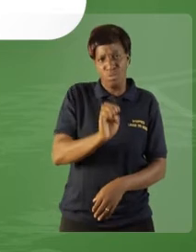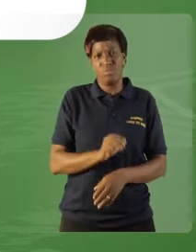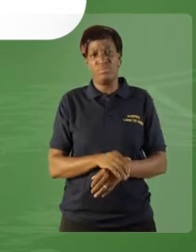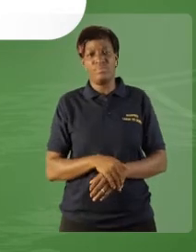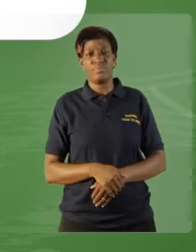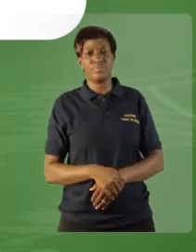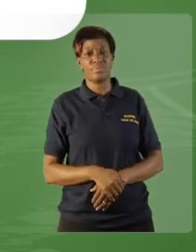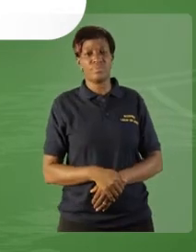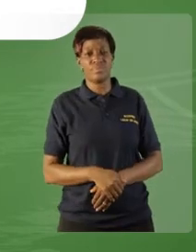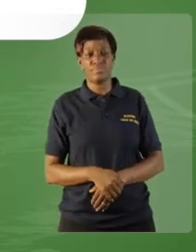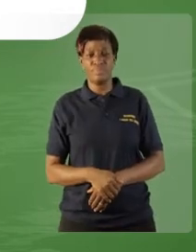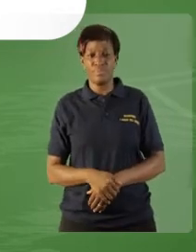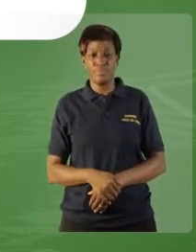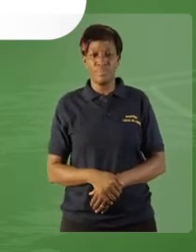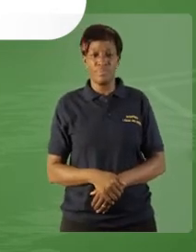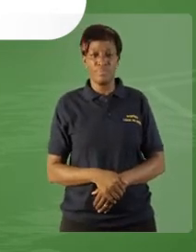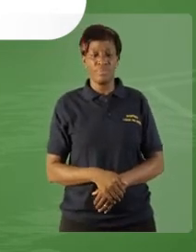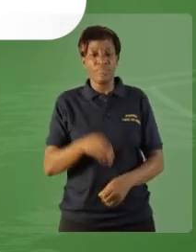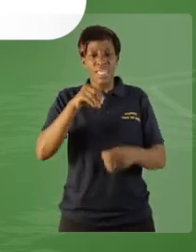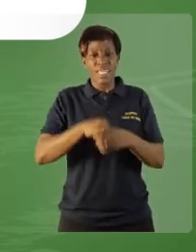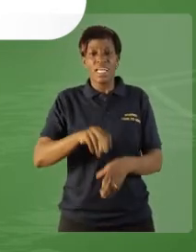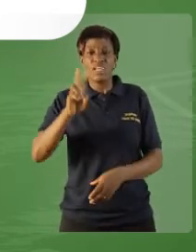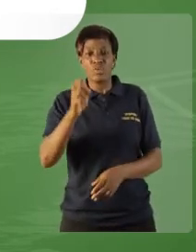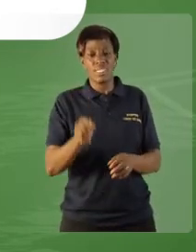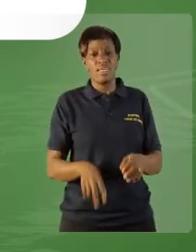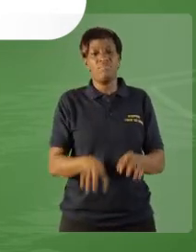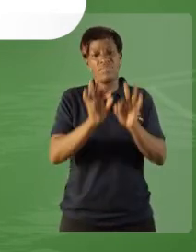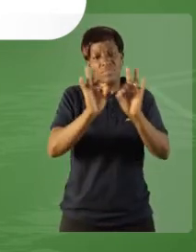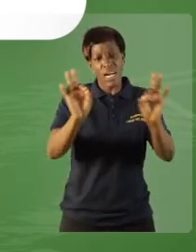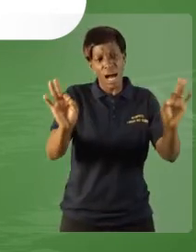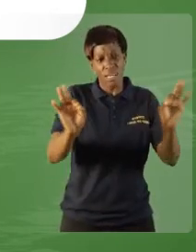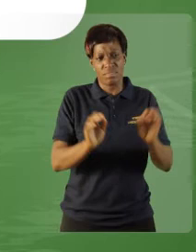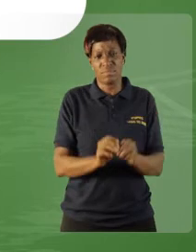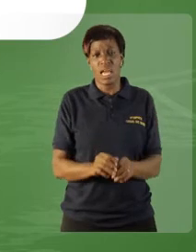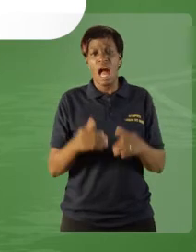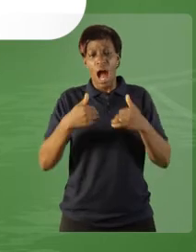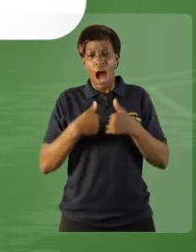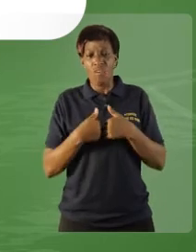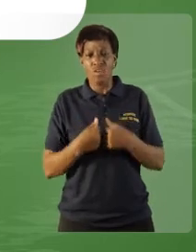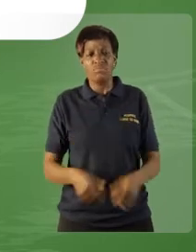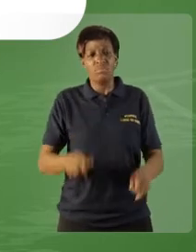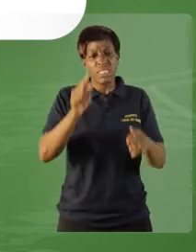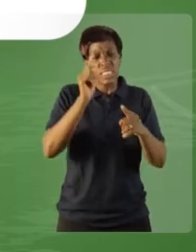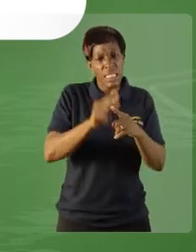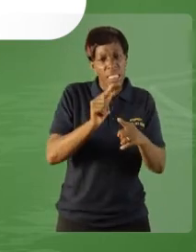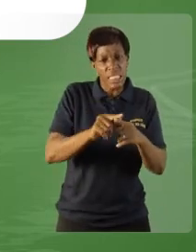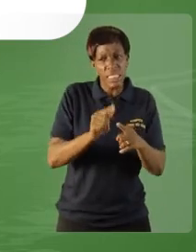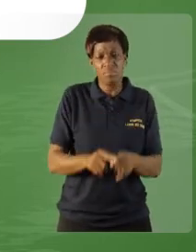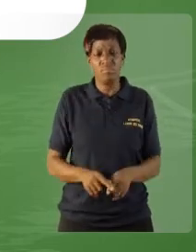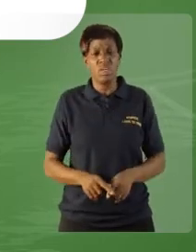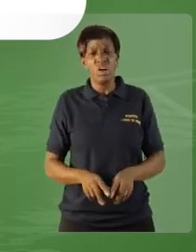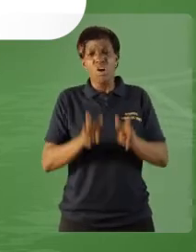je. Dans la seconde phrase, nous avons des termes, un vocabulaire